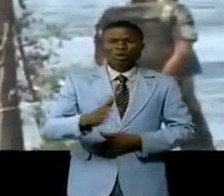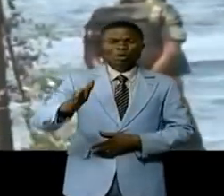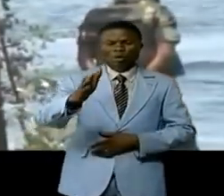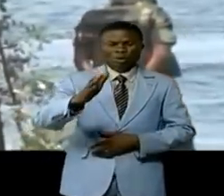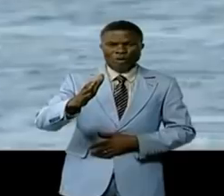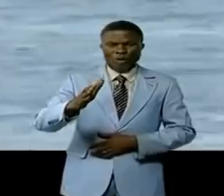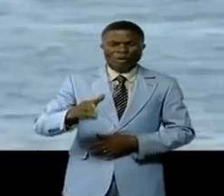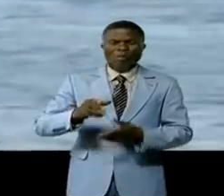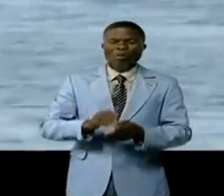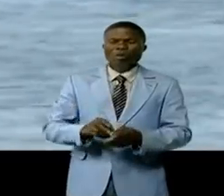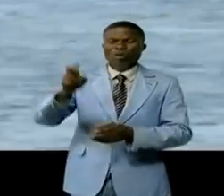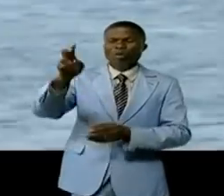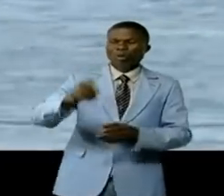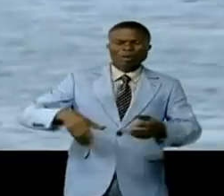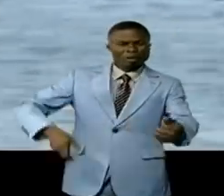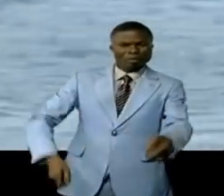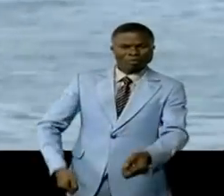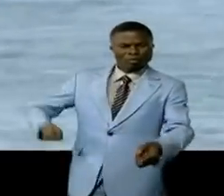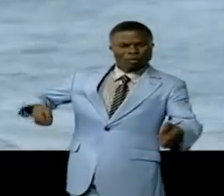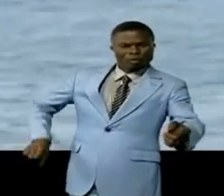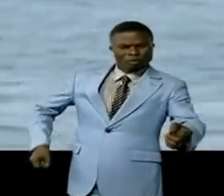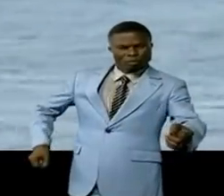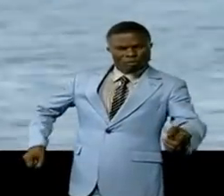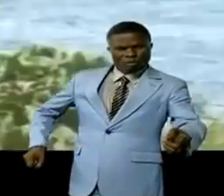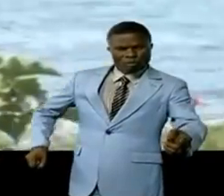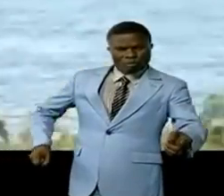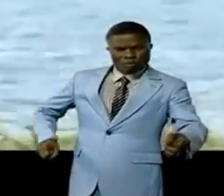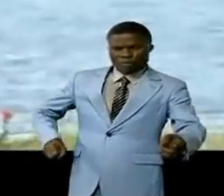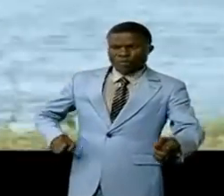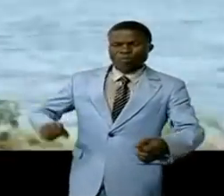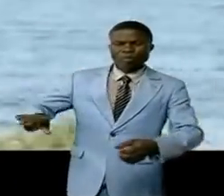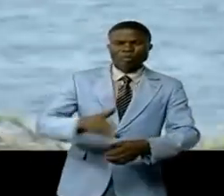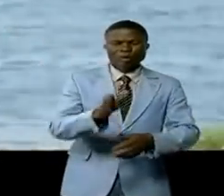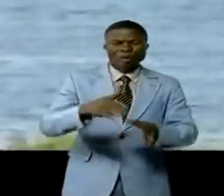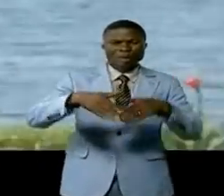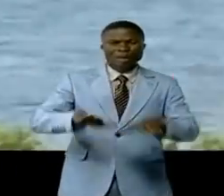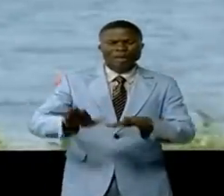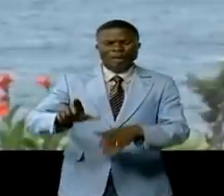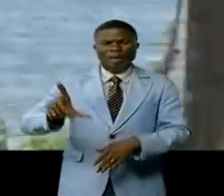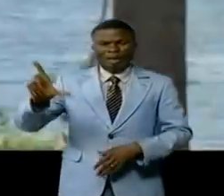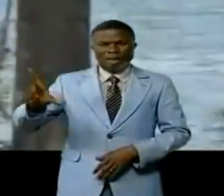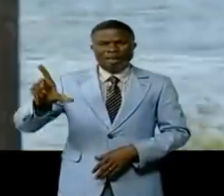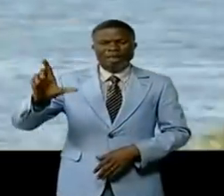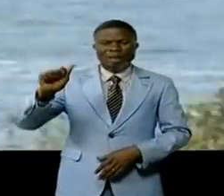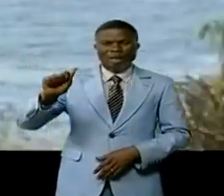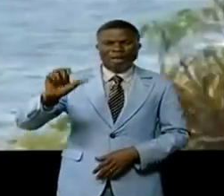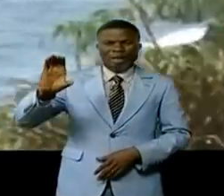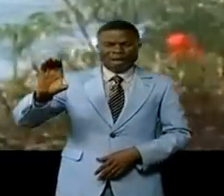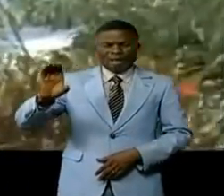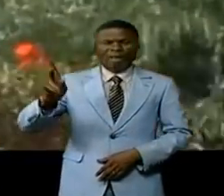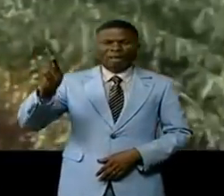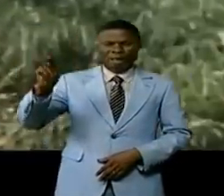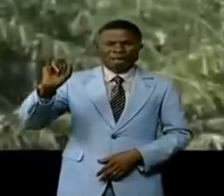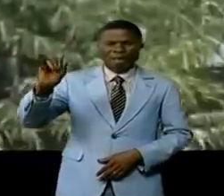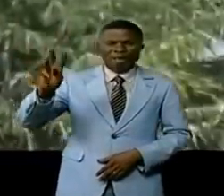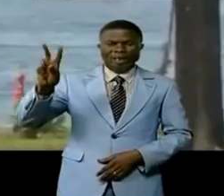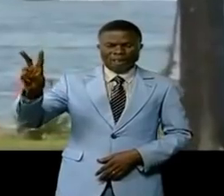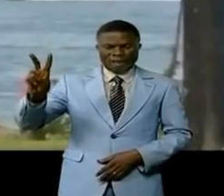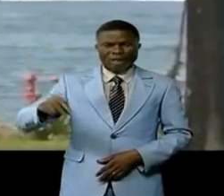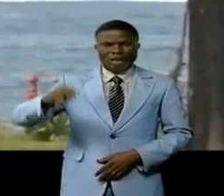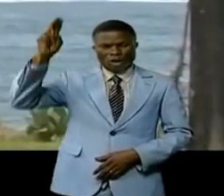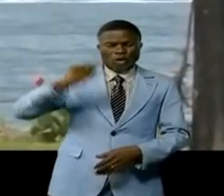de coques, polyester et zodiac, a déployé sur les lacs Kivu, le lac Édouard et le lac Albert au nord